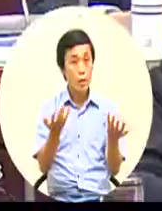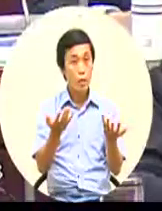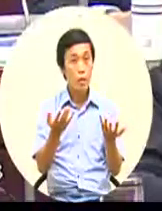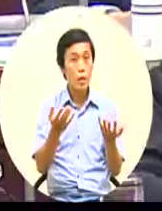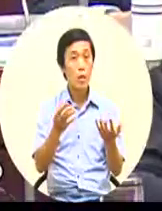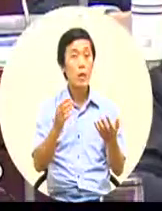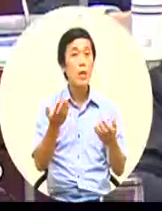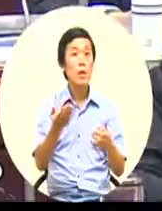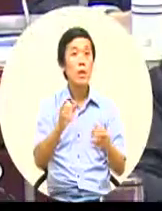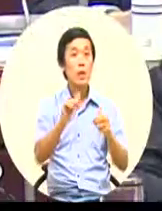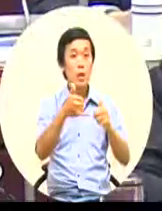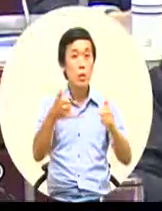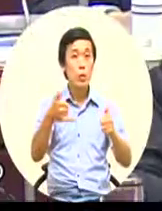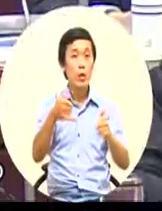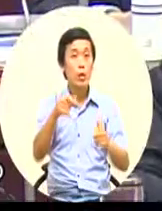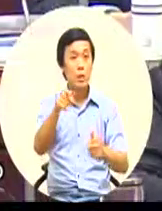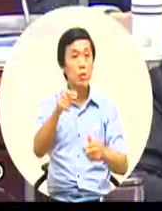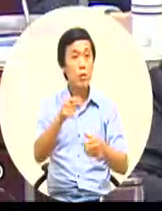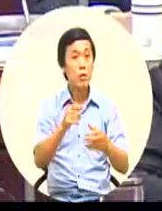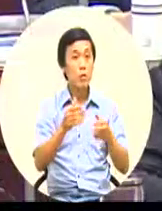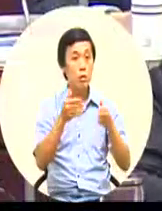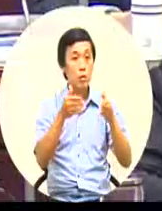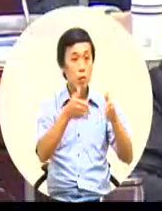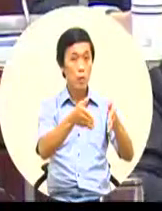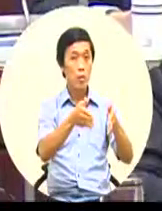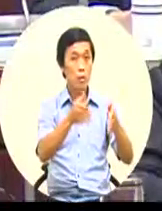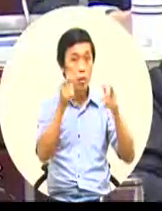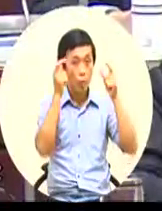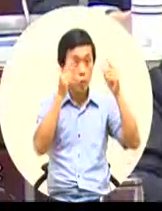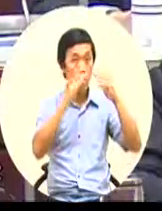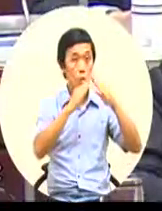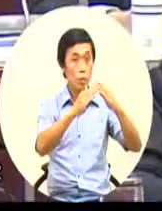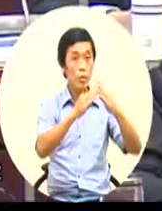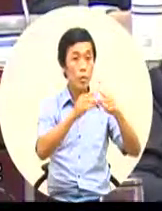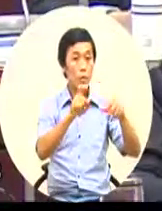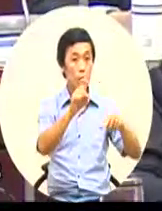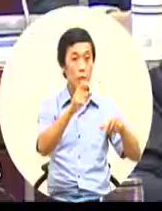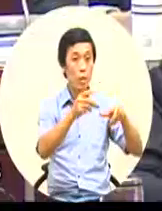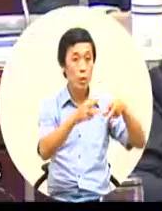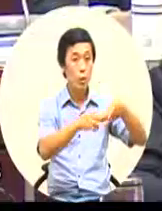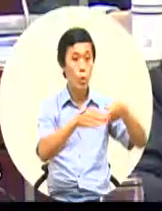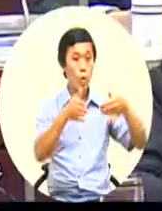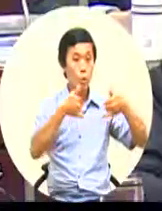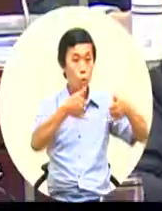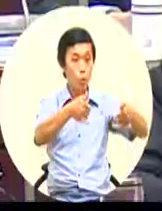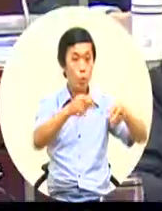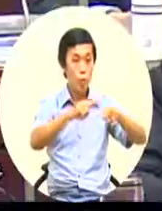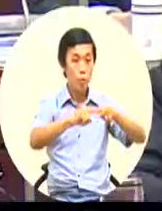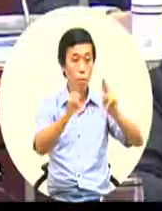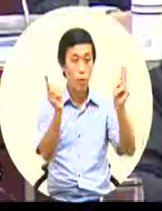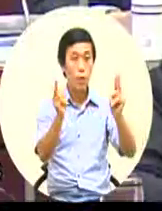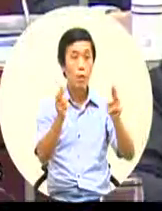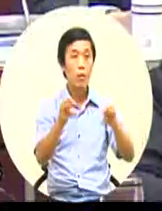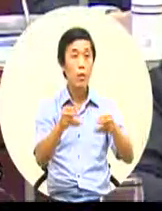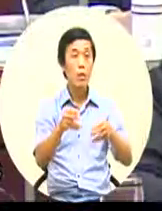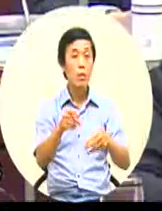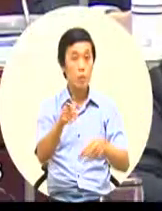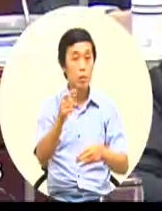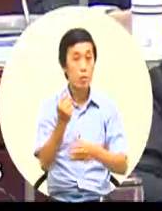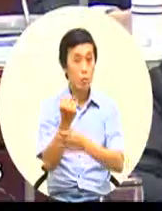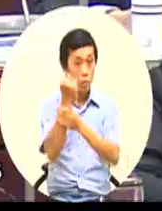支持我们高雄市这个部分石前路要打通。但是我觉得这个部分的拆